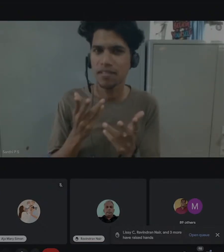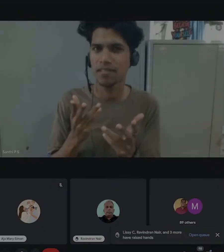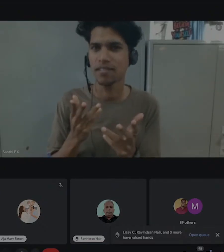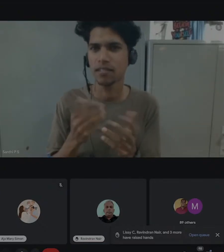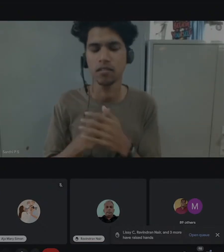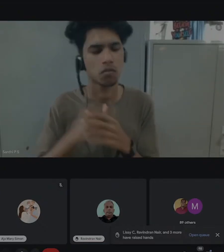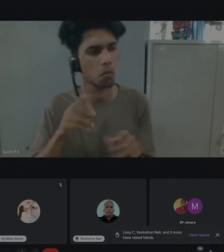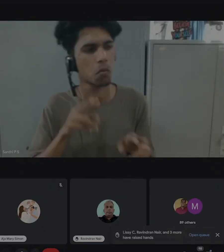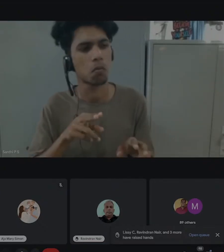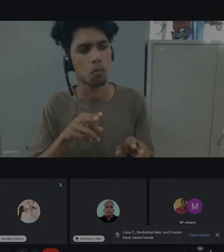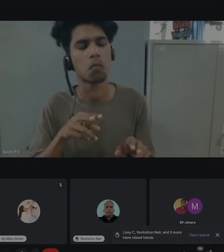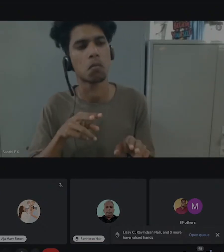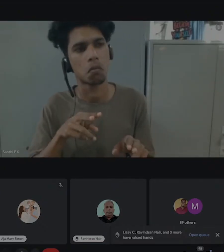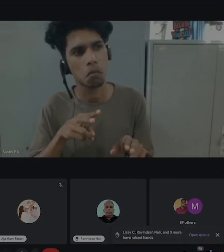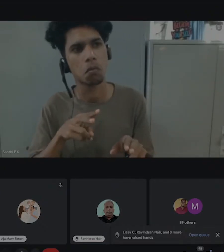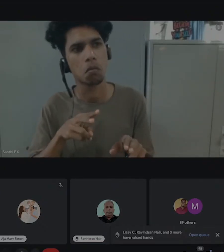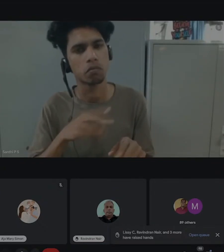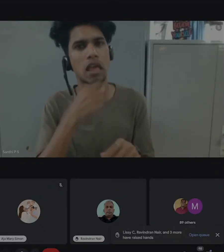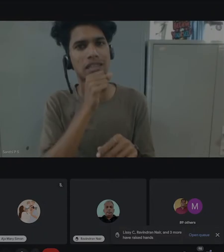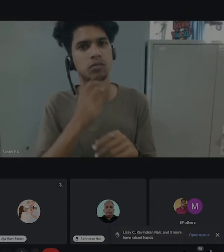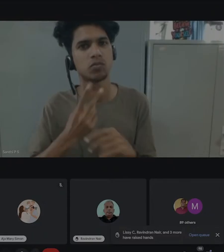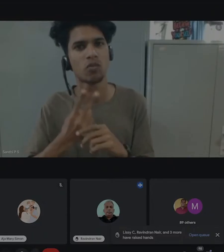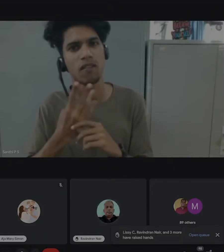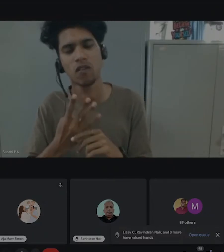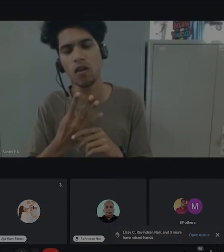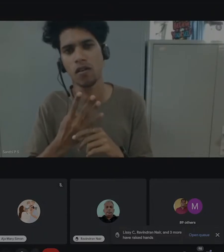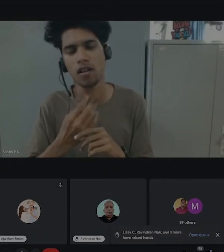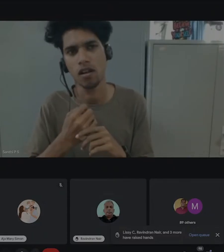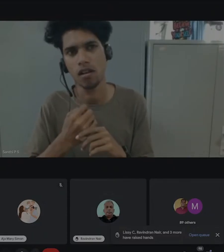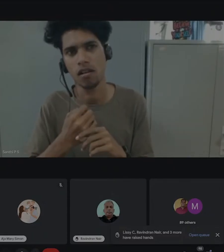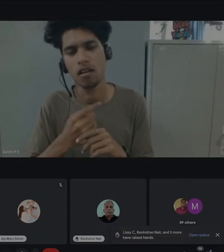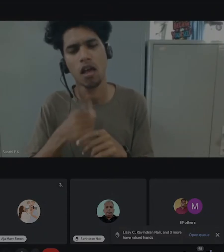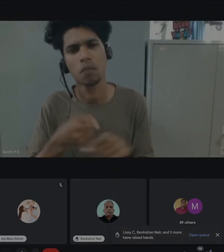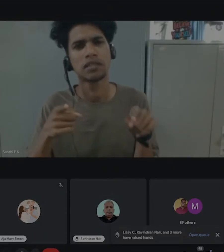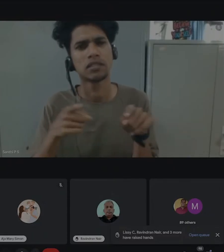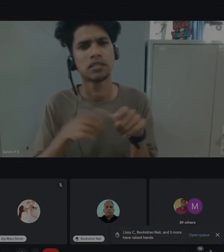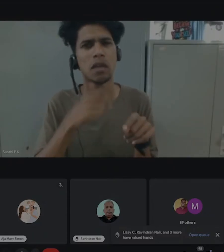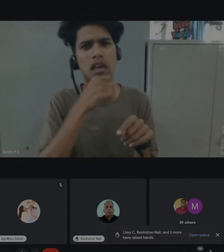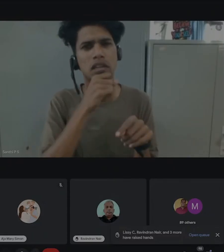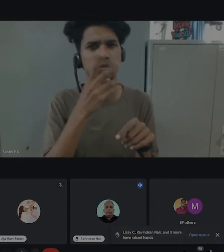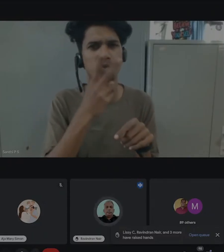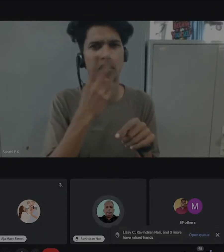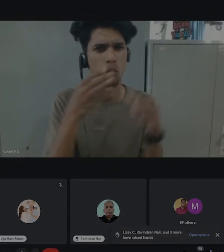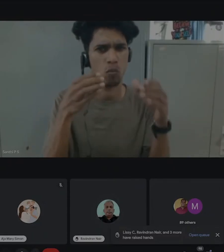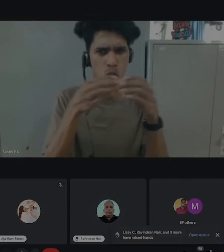ഇത് അത് ഇപ്പൊ 24 വയസ്സായി. അപ്പൊ ഇതിനോടകം ഈ ഒരു ഏജിലുള്ള കുട്ടികളാവുമ്പോ പൊതുവെ